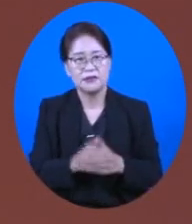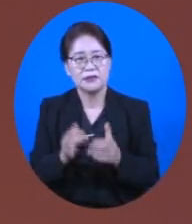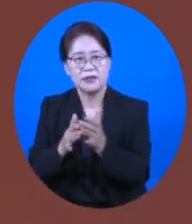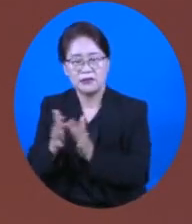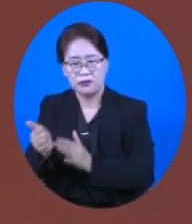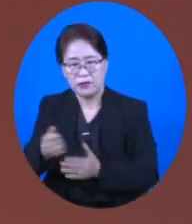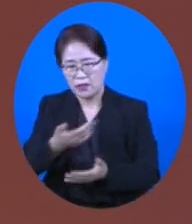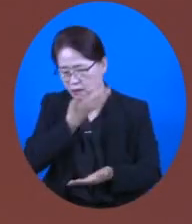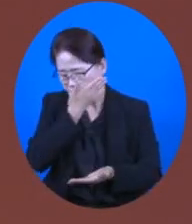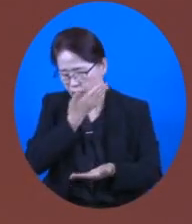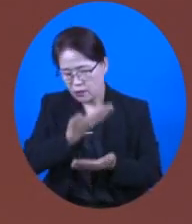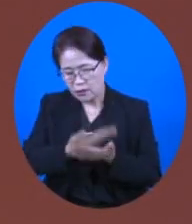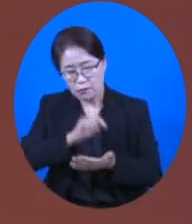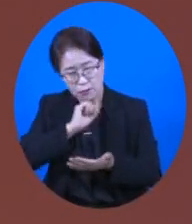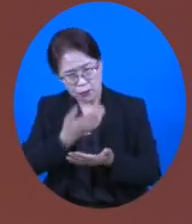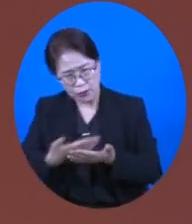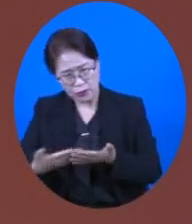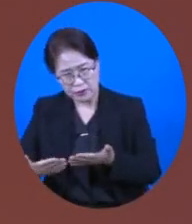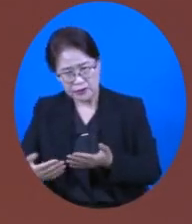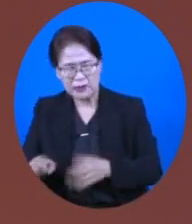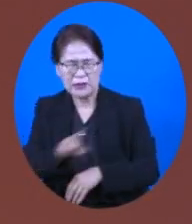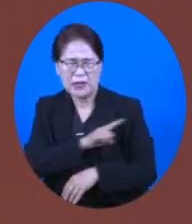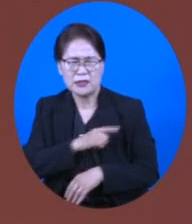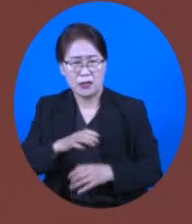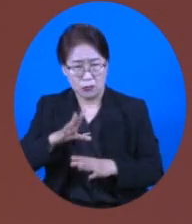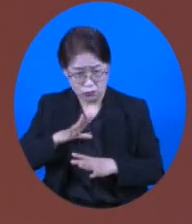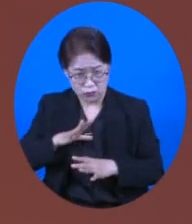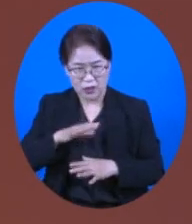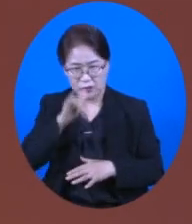예수님의 보혈을 가장 무서워합니다.